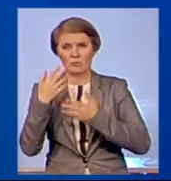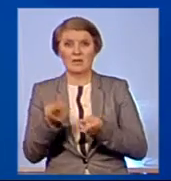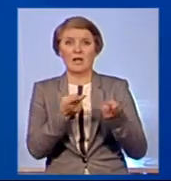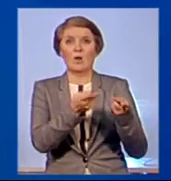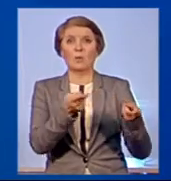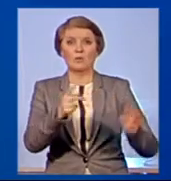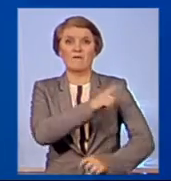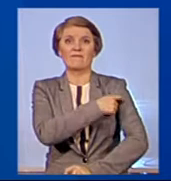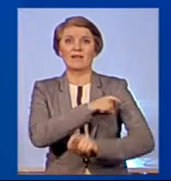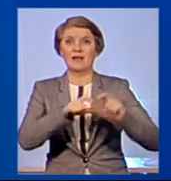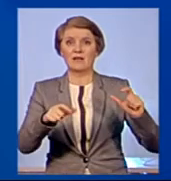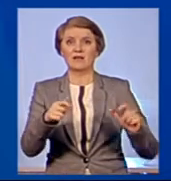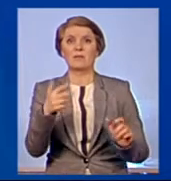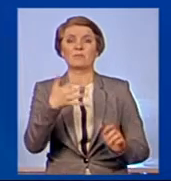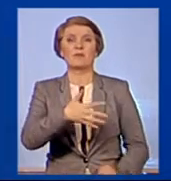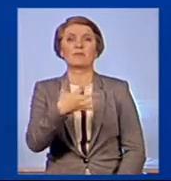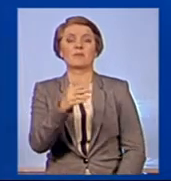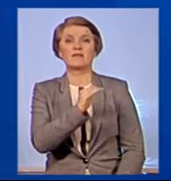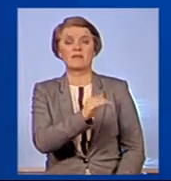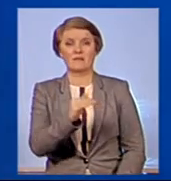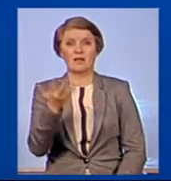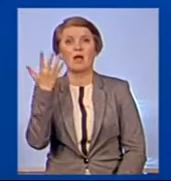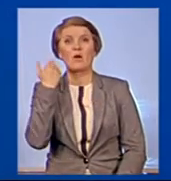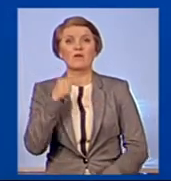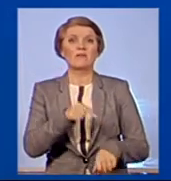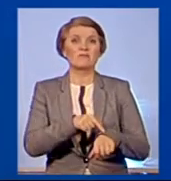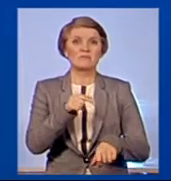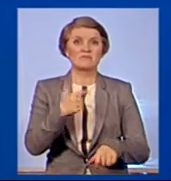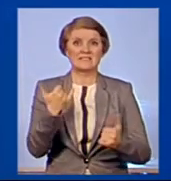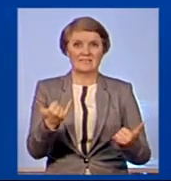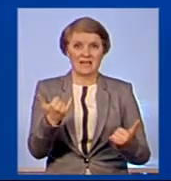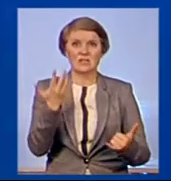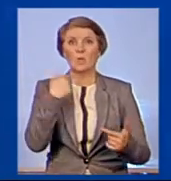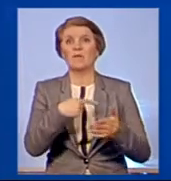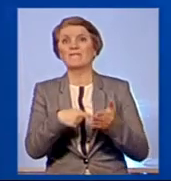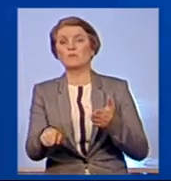вони почуваються зараз і коли їх випишуть додому, розкаже Анна Іщенко.